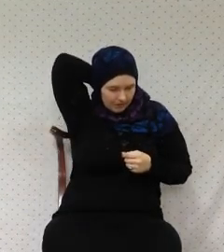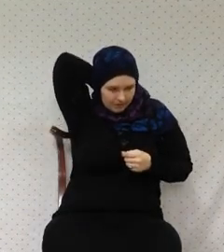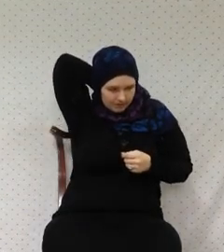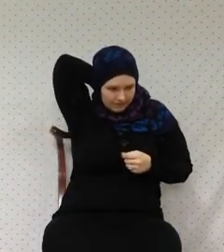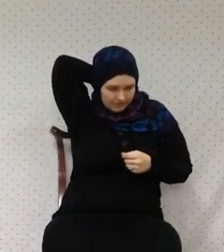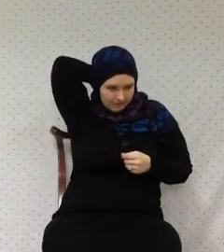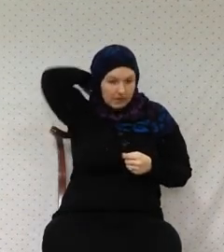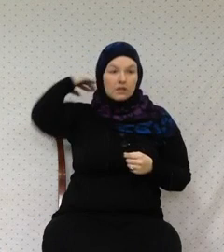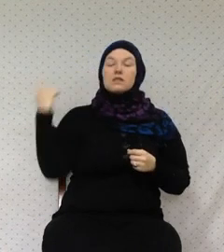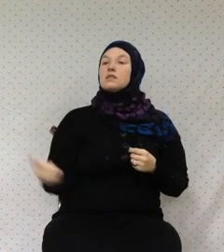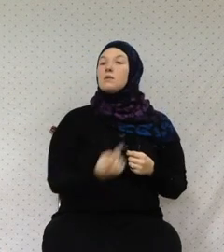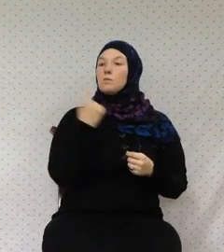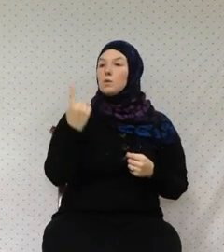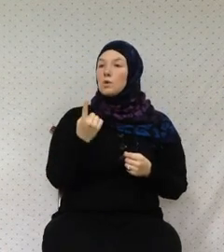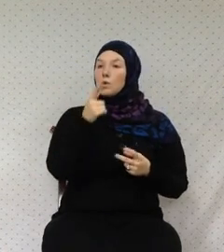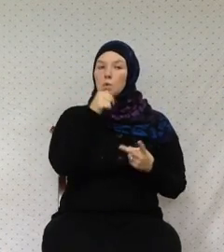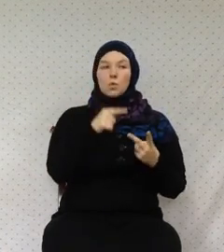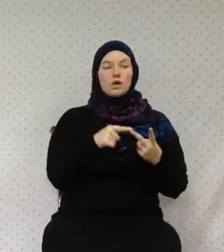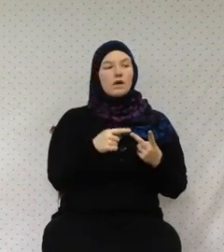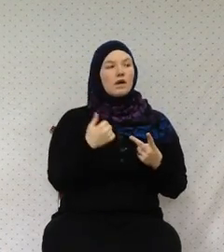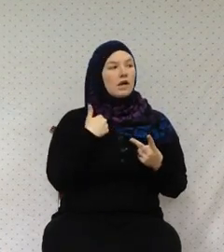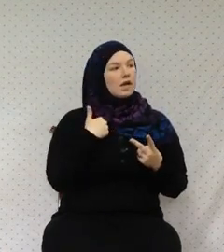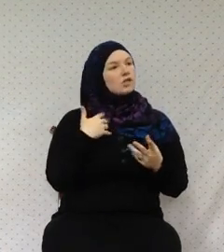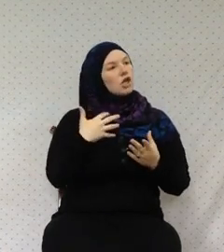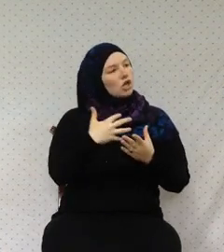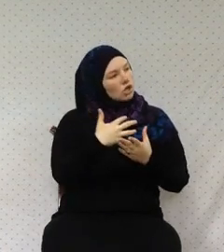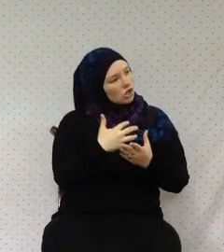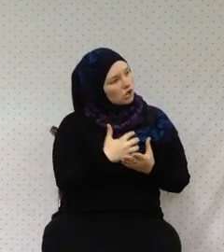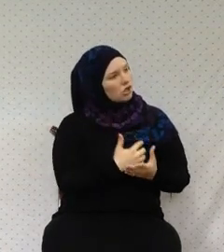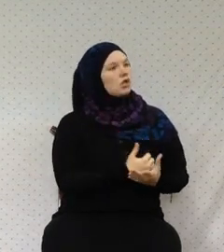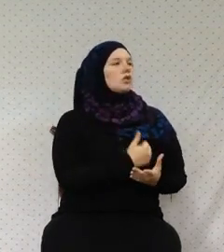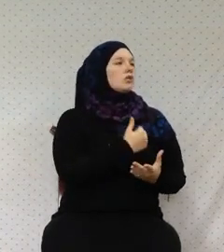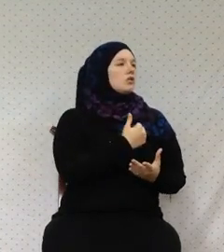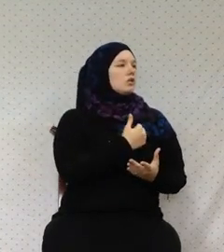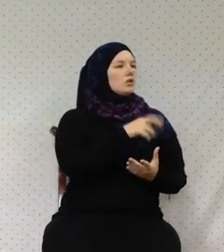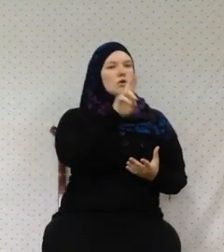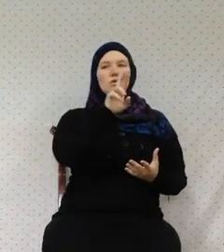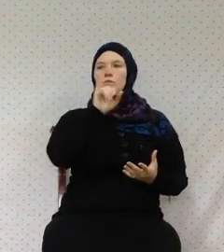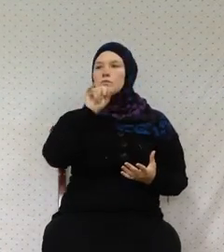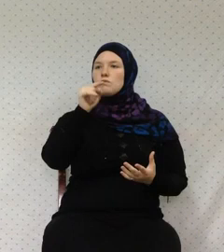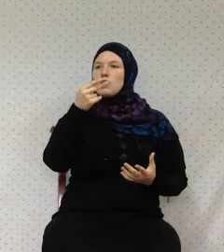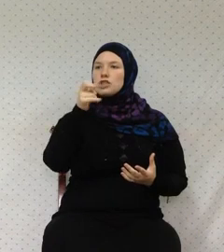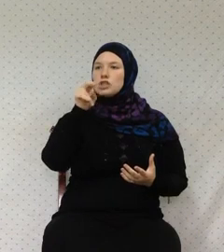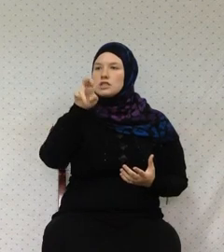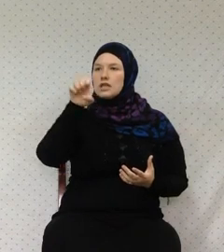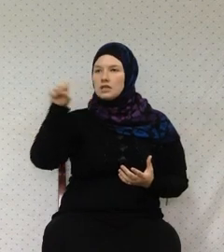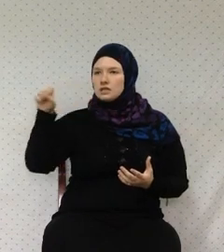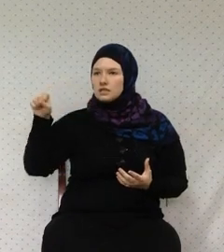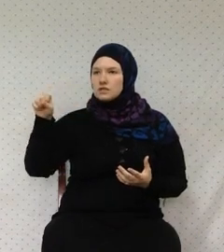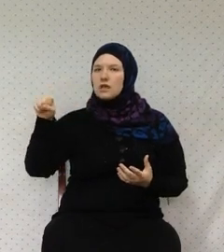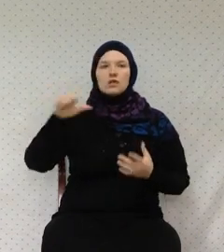خَيْرًا. Someone who has earned righteousness, righteous deeds,